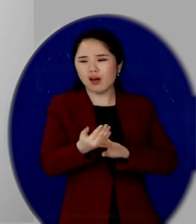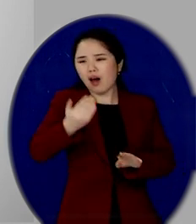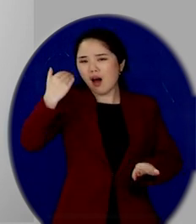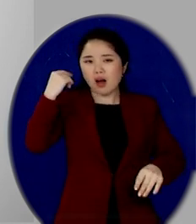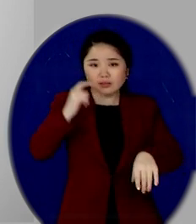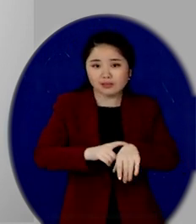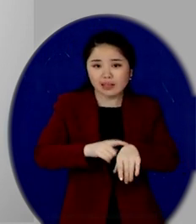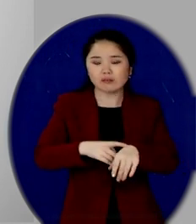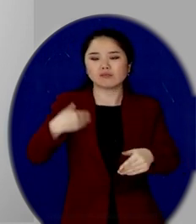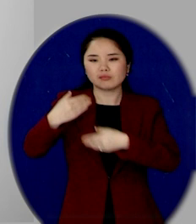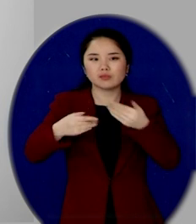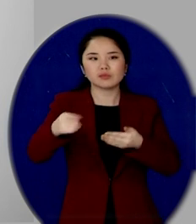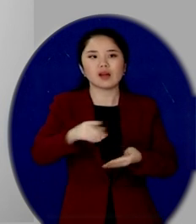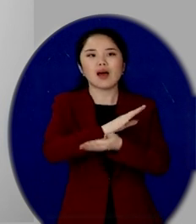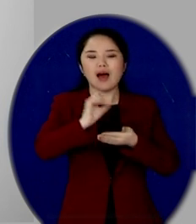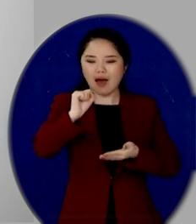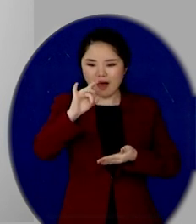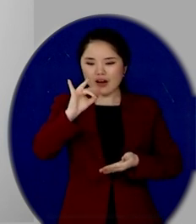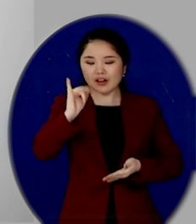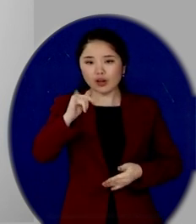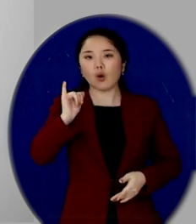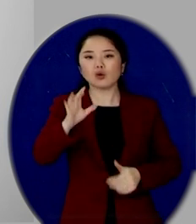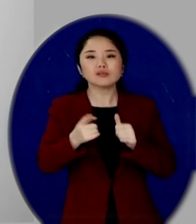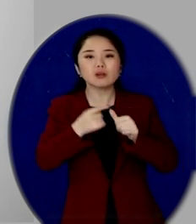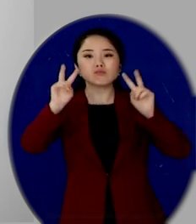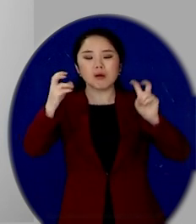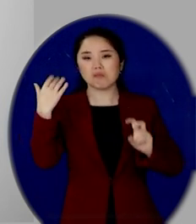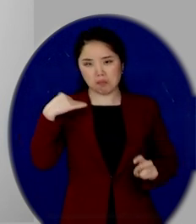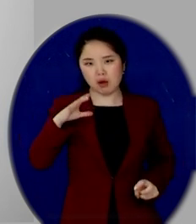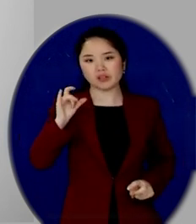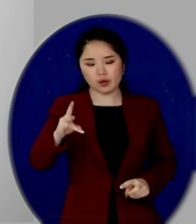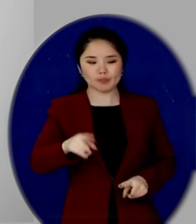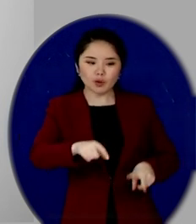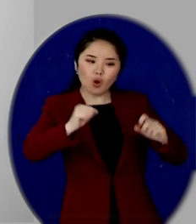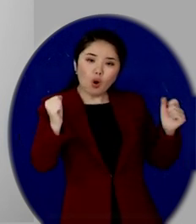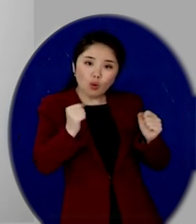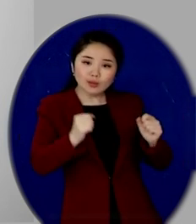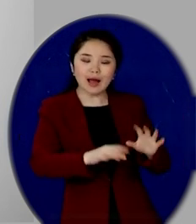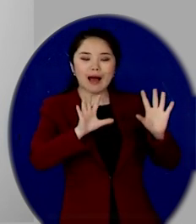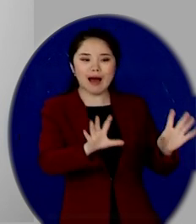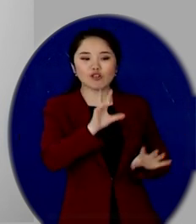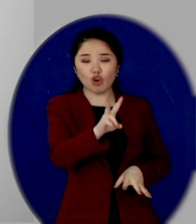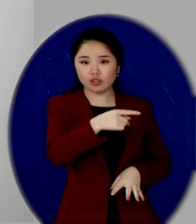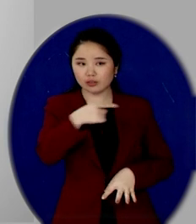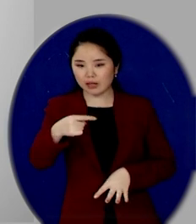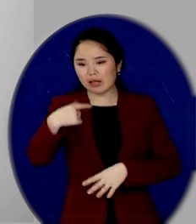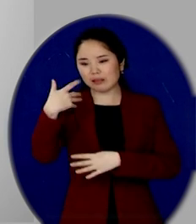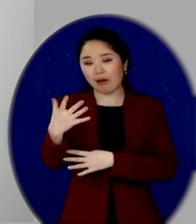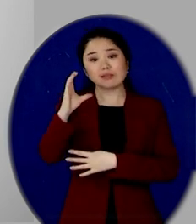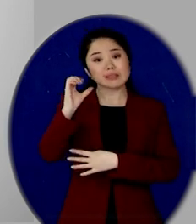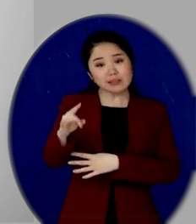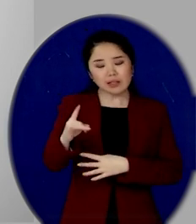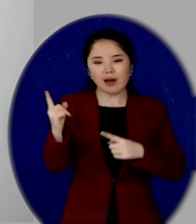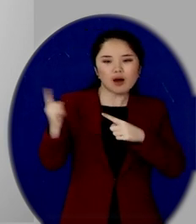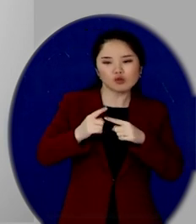үеэс ариг ус хэмээн нэрлэж байжээ. Өвлийн улиралд 12 сараас 5 сар хүртэл